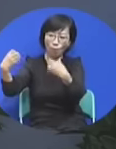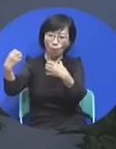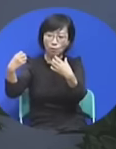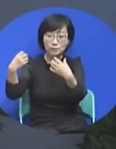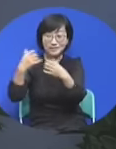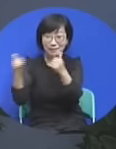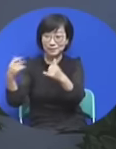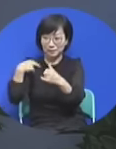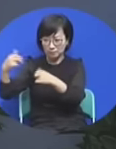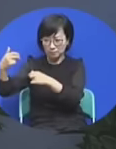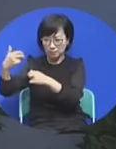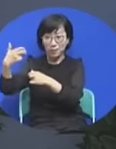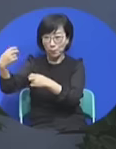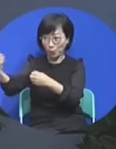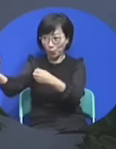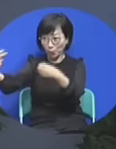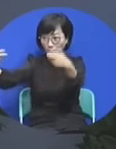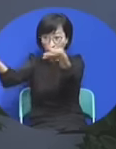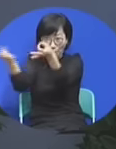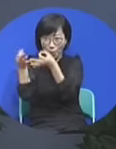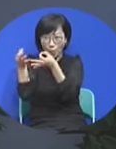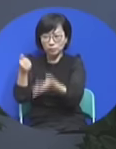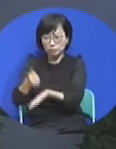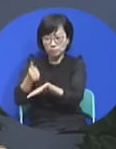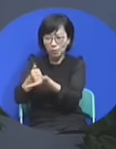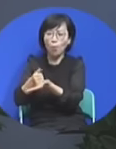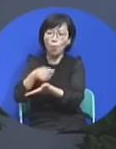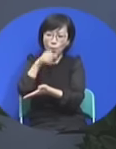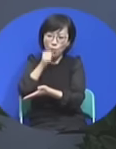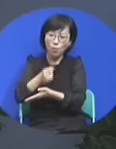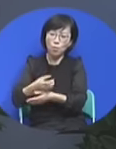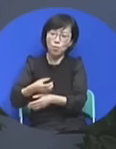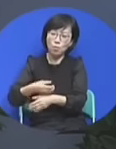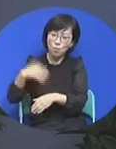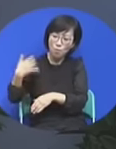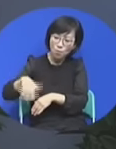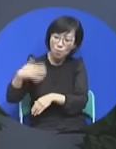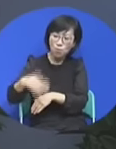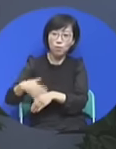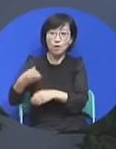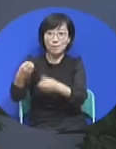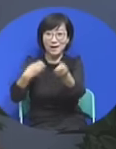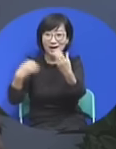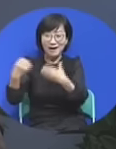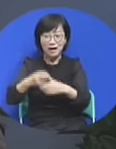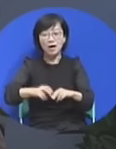회사를 살리니까 자꾸 올라가는 거죠. He was in the lowest position, but because he did everything to continue to bring